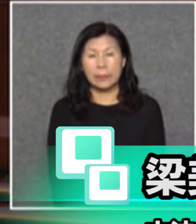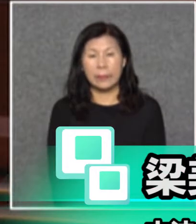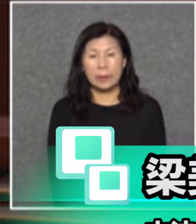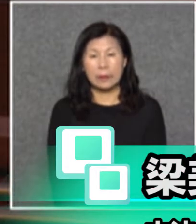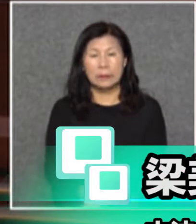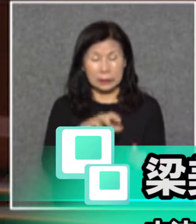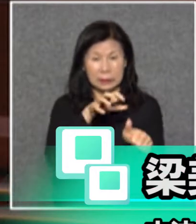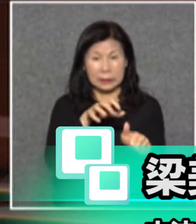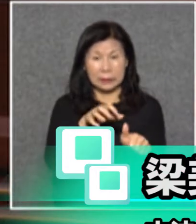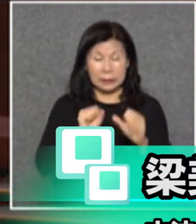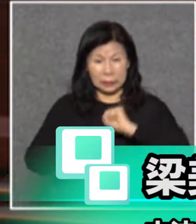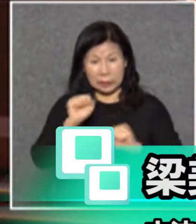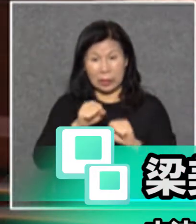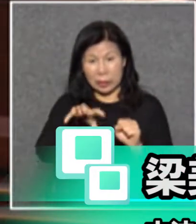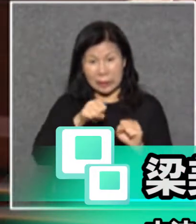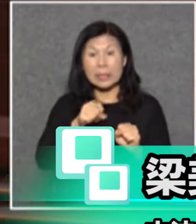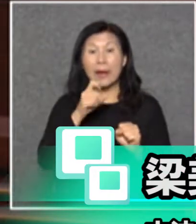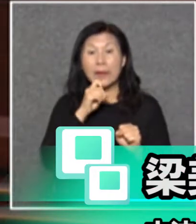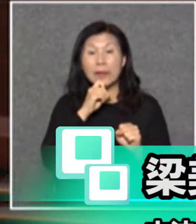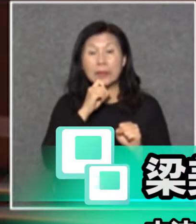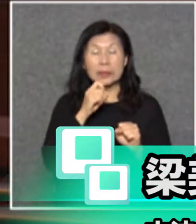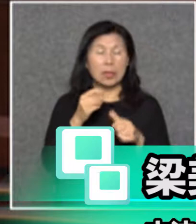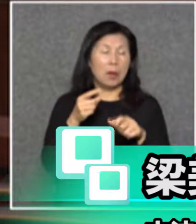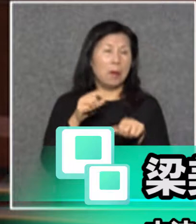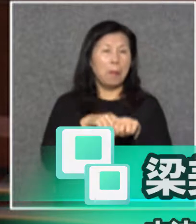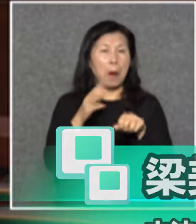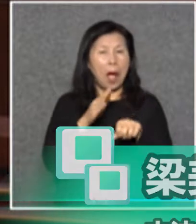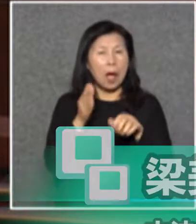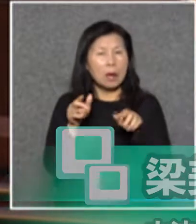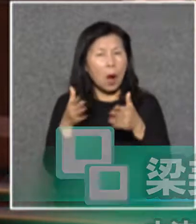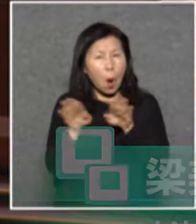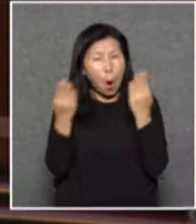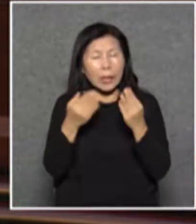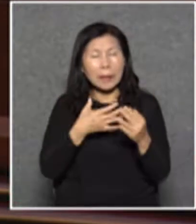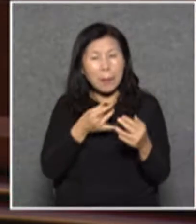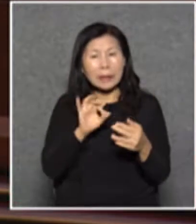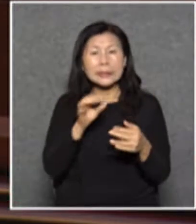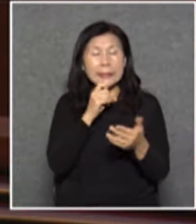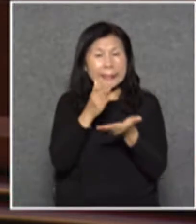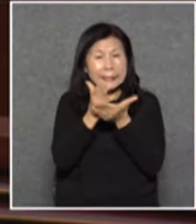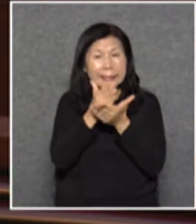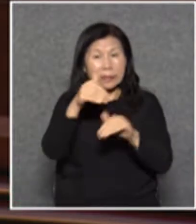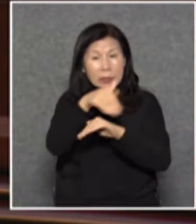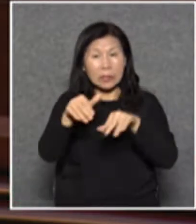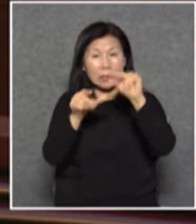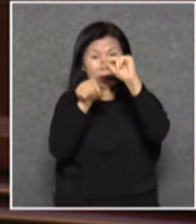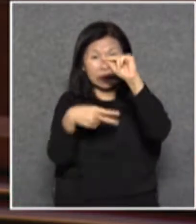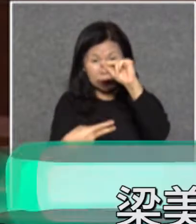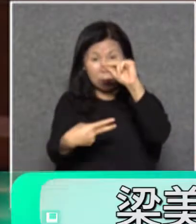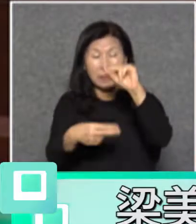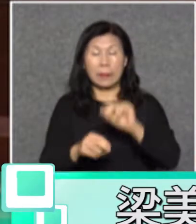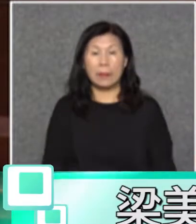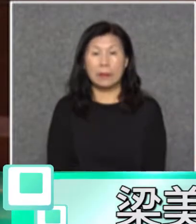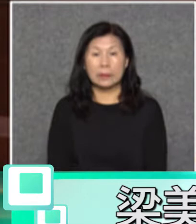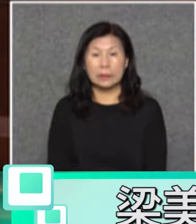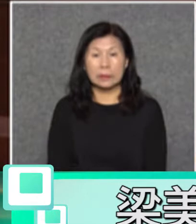在佔領的期間，特別是未開始佔領的時候，我記得好像有一次測試的計劃，就是7月2日，當